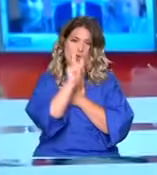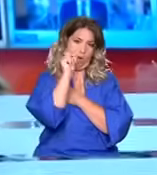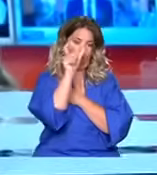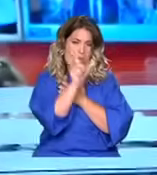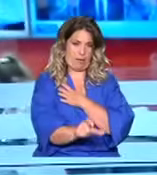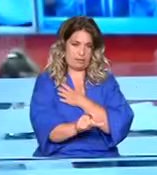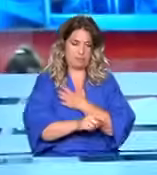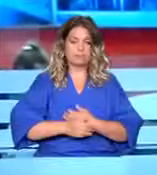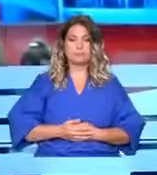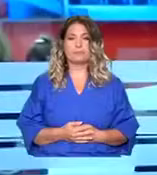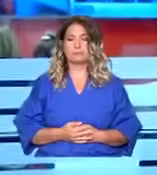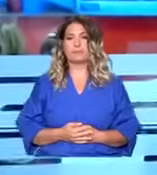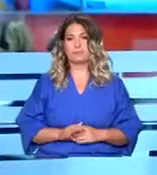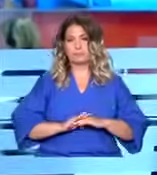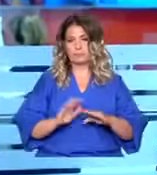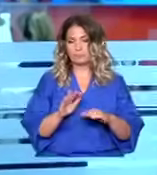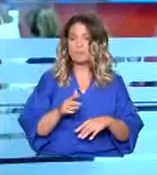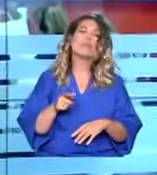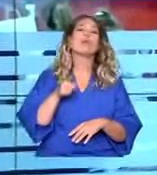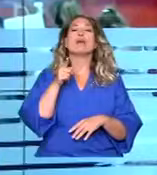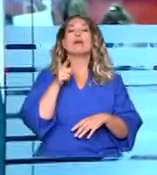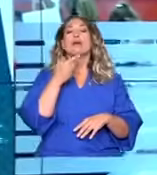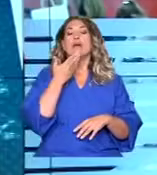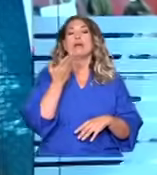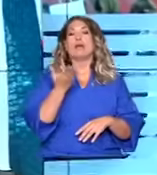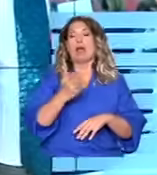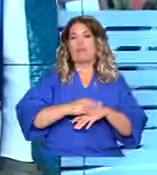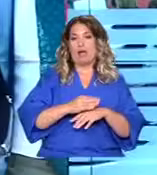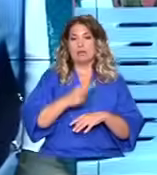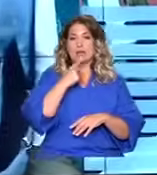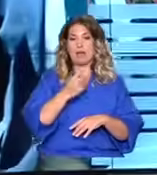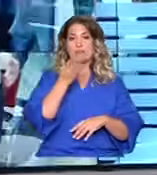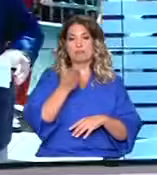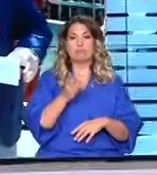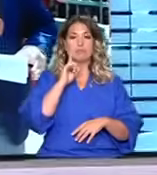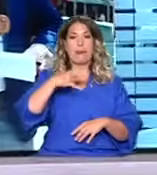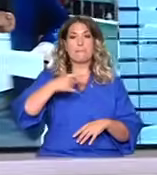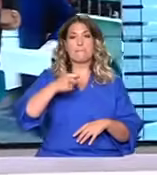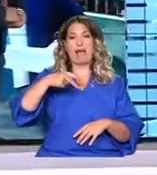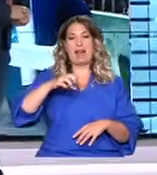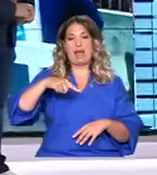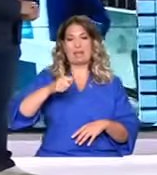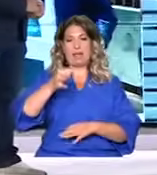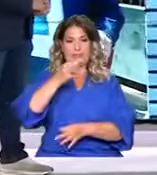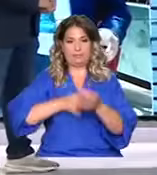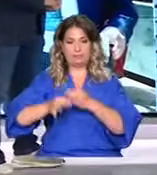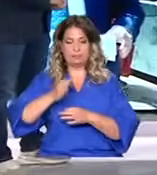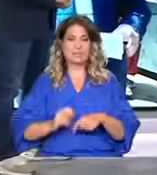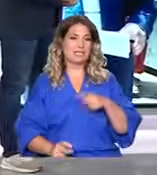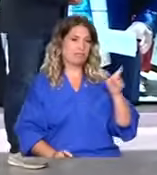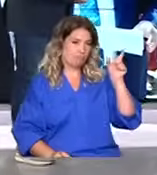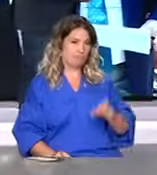Βλέπετε την Άσπα Μπαλέτα. Είναι κοντά μας ο κύριος Σταύρος Μπαλάσκας, που τον ευχαριστώ πολύ και καλησπέρα σας. Και θα δούμε σε λίγο ξανά και τον κύριο Όθωνα